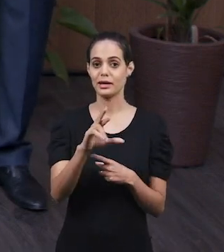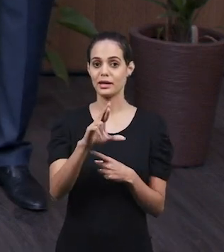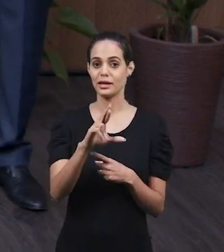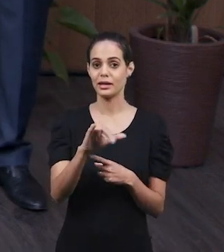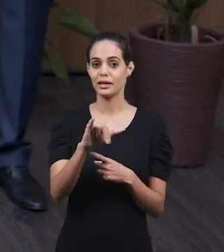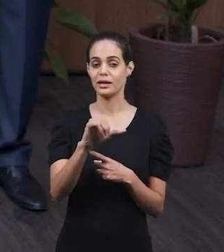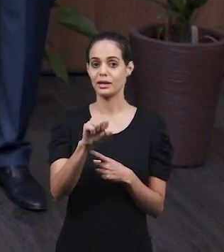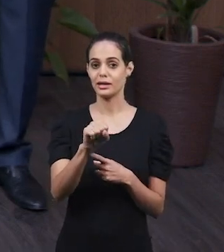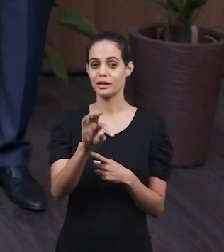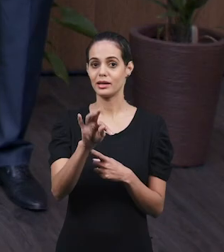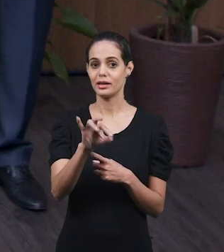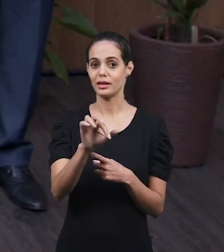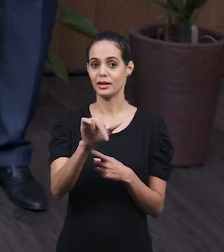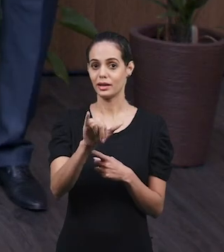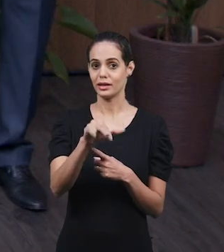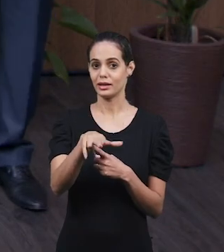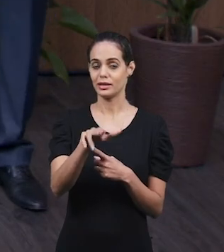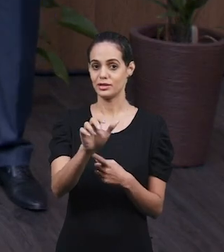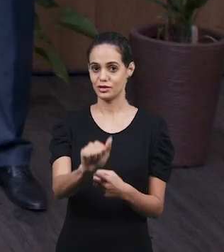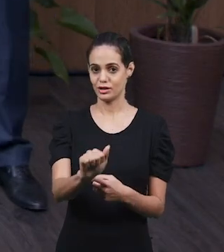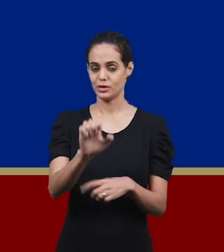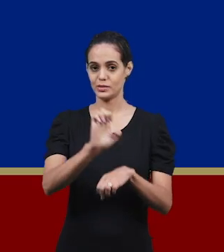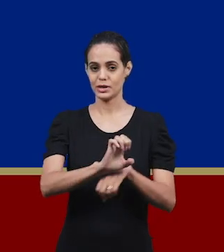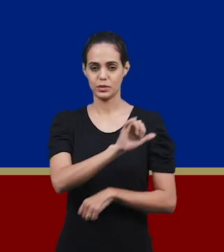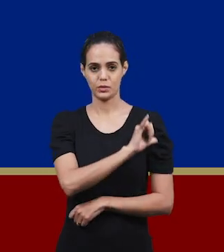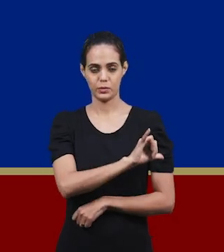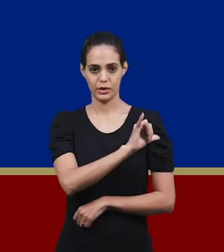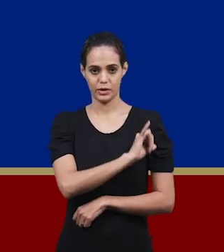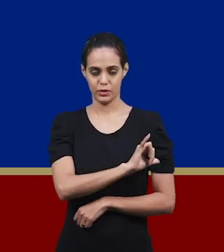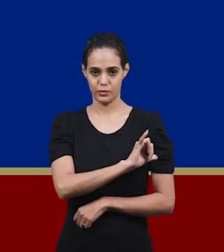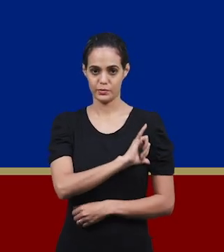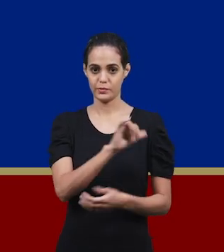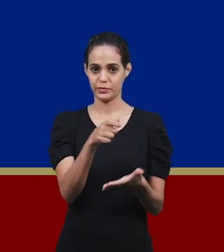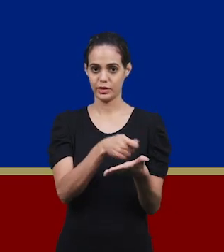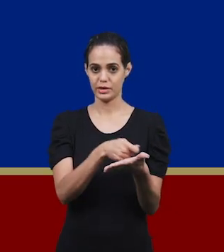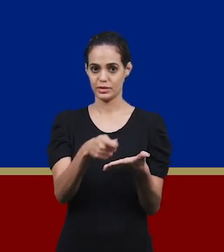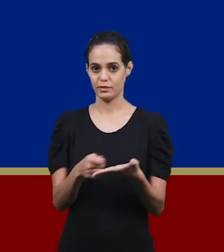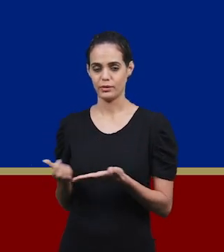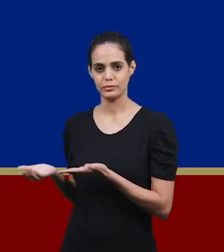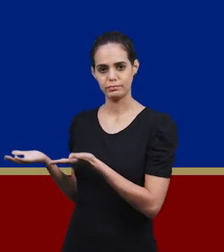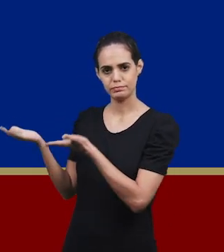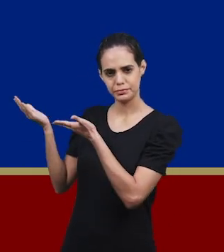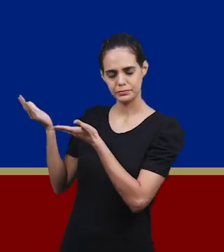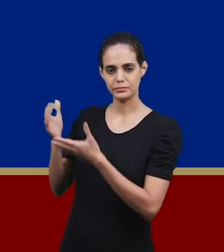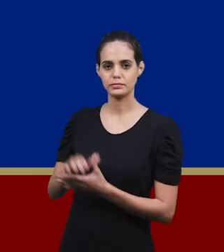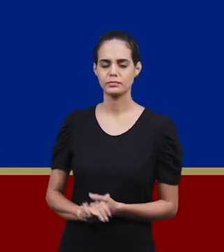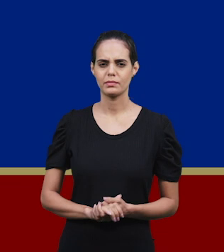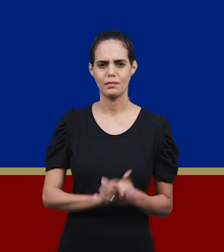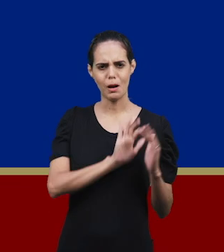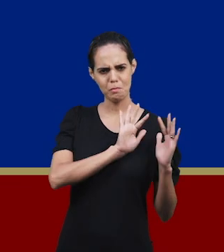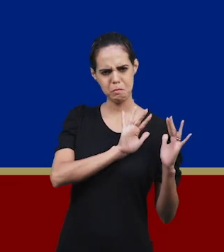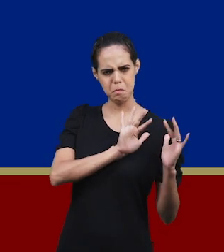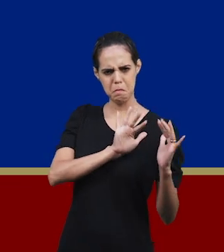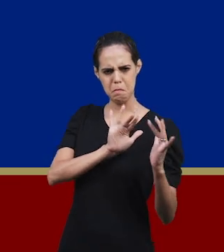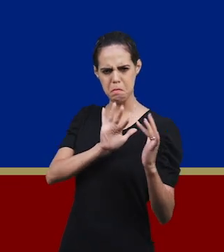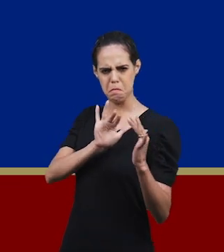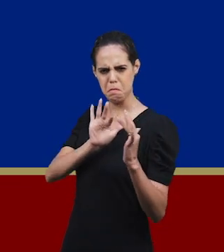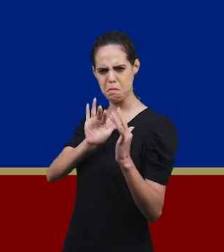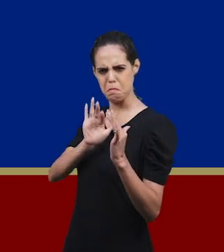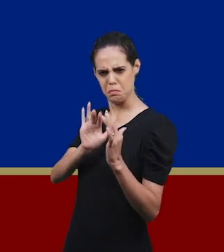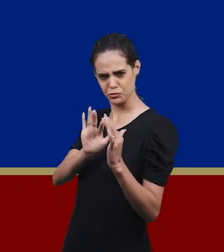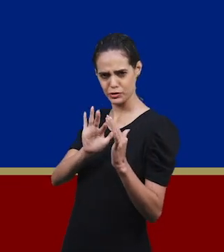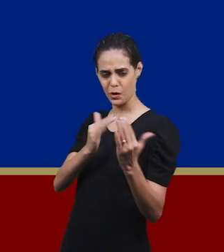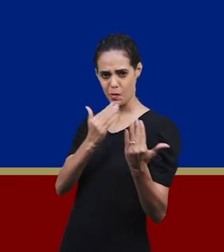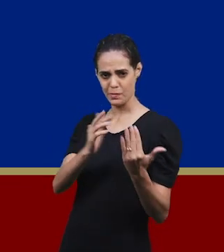par Cristina Beatriz de Realengo, Rio de Janeiro, qui nous a dit « La foule n'aide pas, prophétiquement